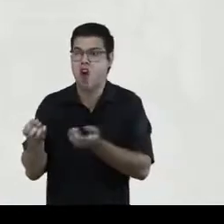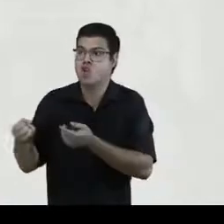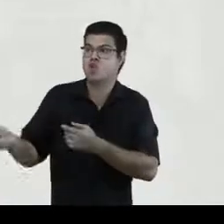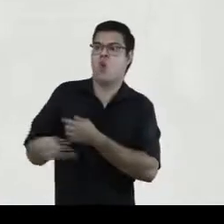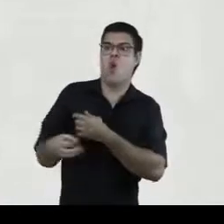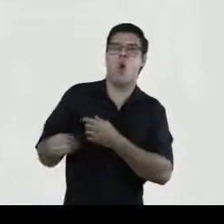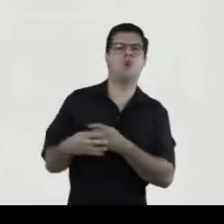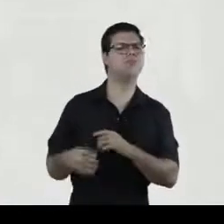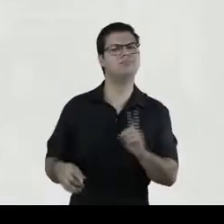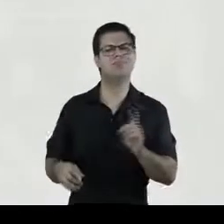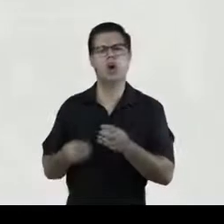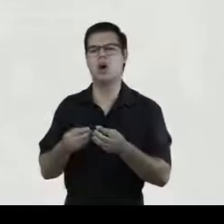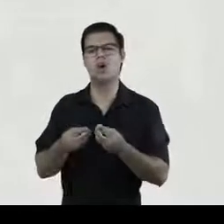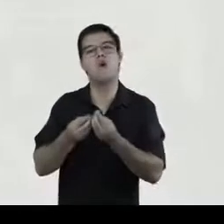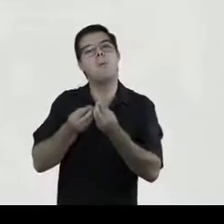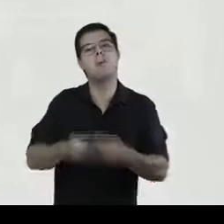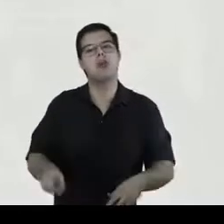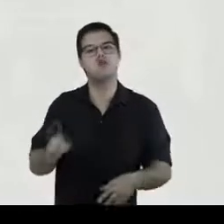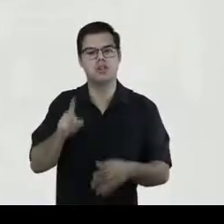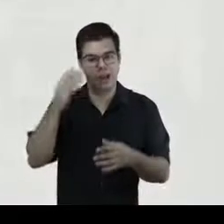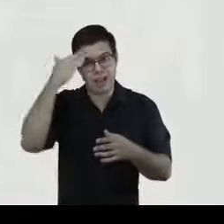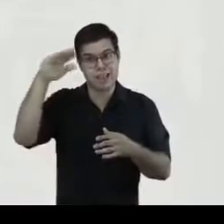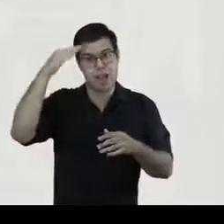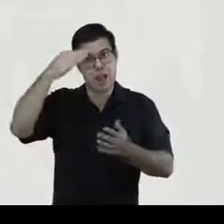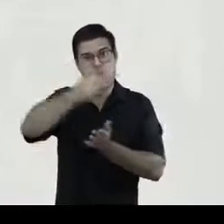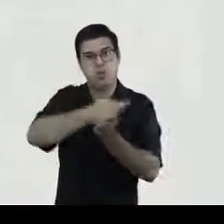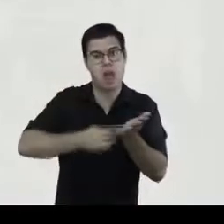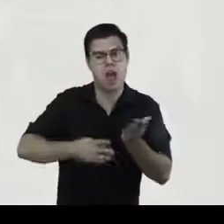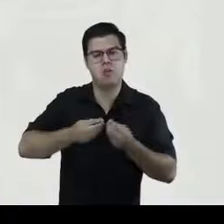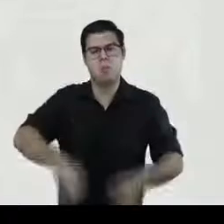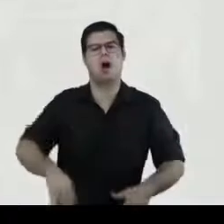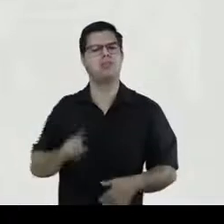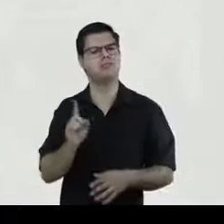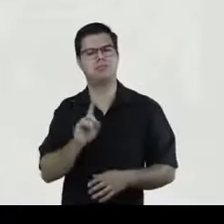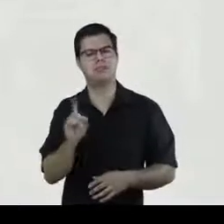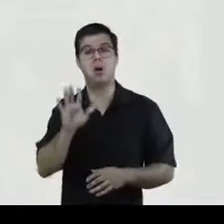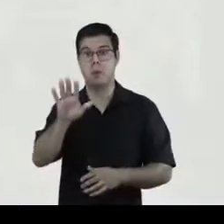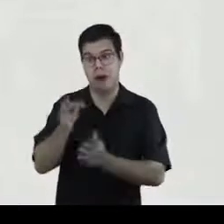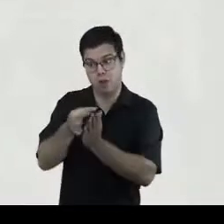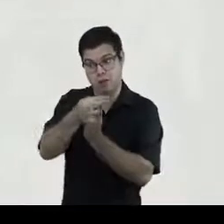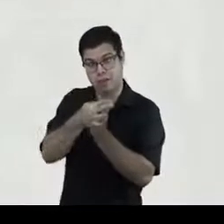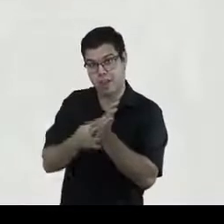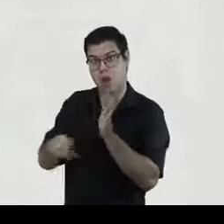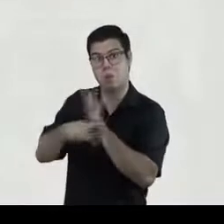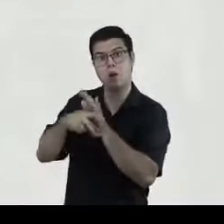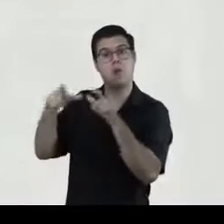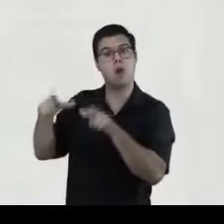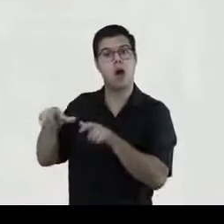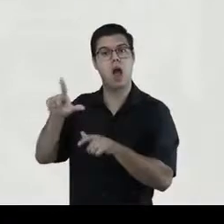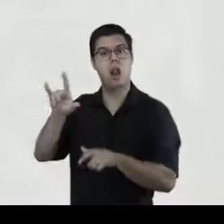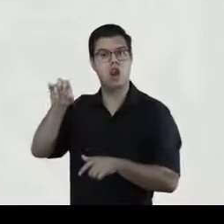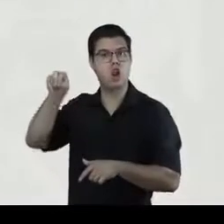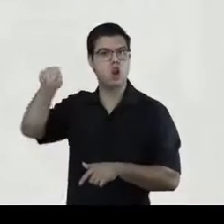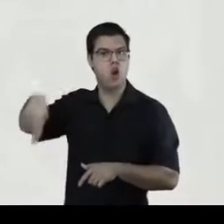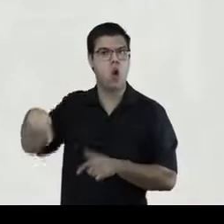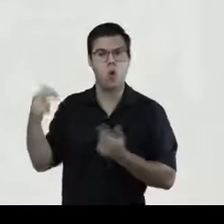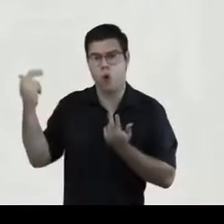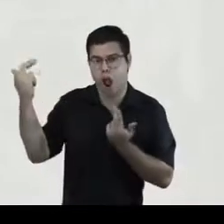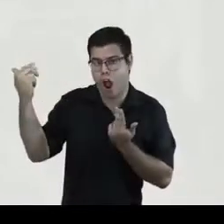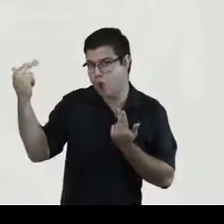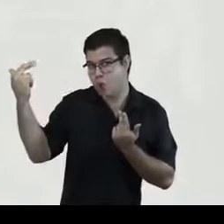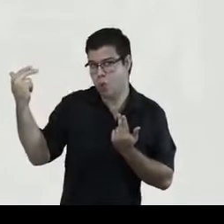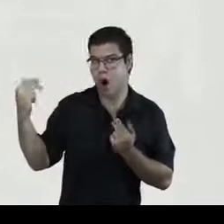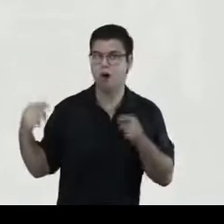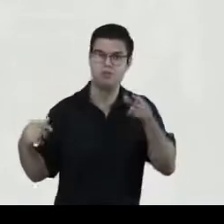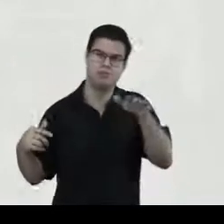'empêche que le texte de l'édition de Lyon n'est pas exactement le même que celui des autres exemplaires. Suivante.